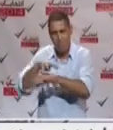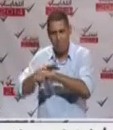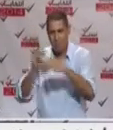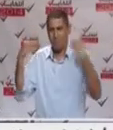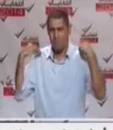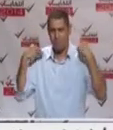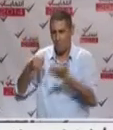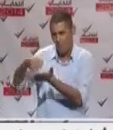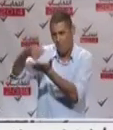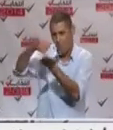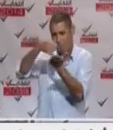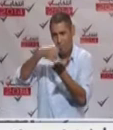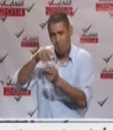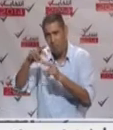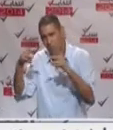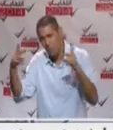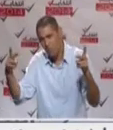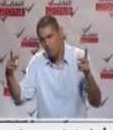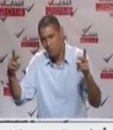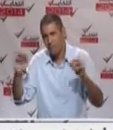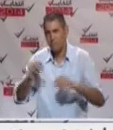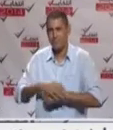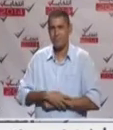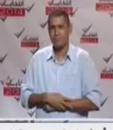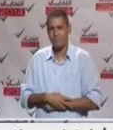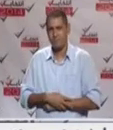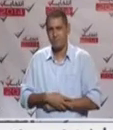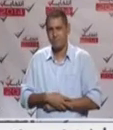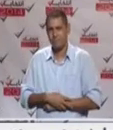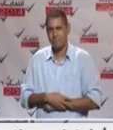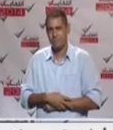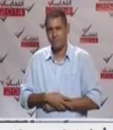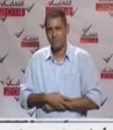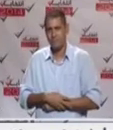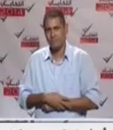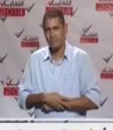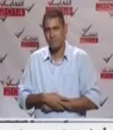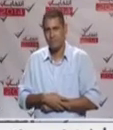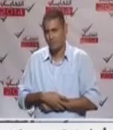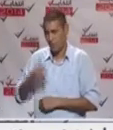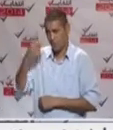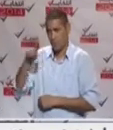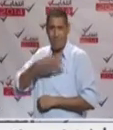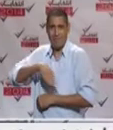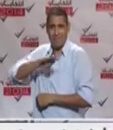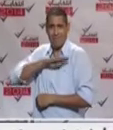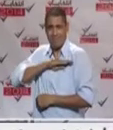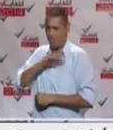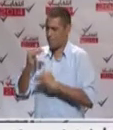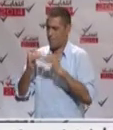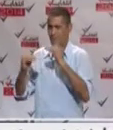ومنزل الجميل وراس الجبل واوتي وغار الملح والعاليه ومنزل بجيبه بسبب تزايد السكان